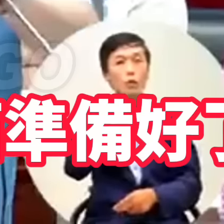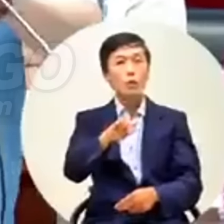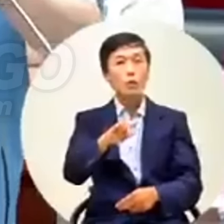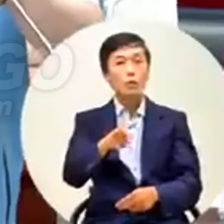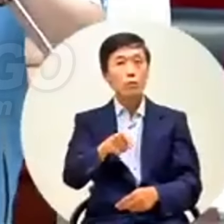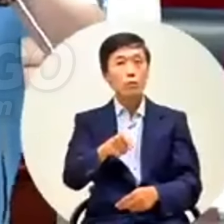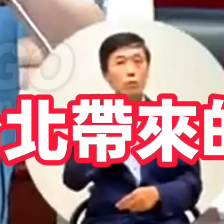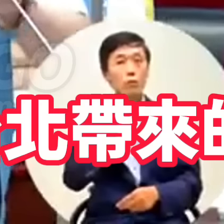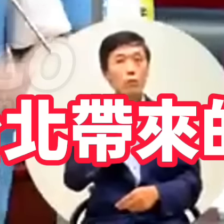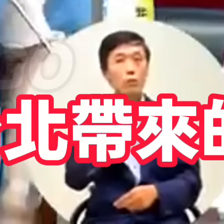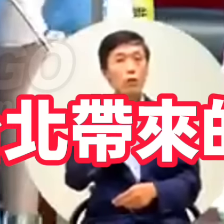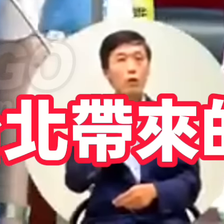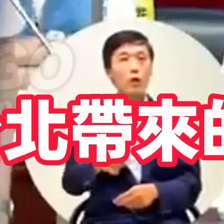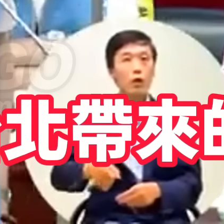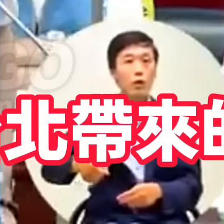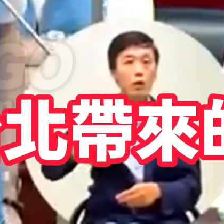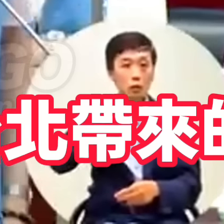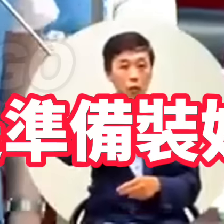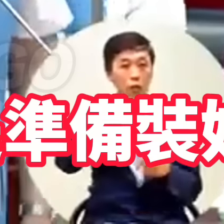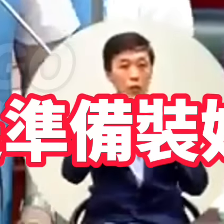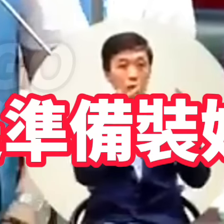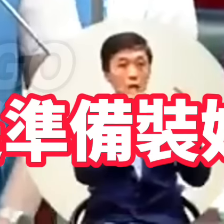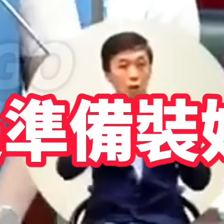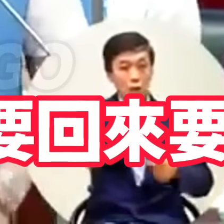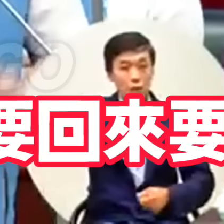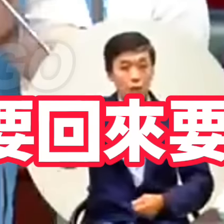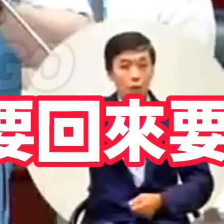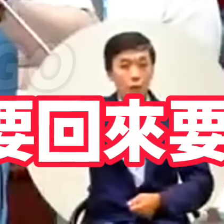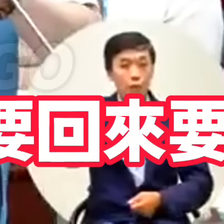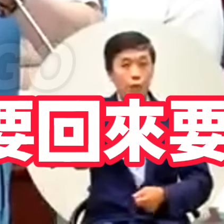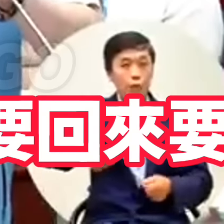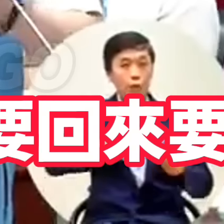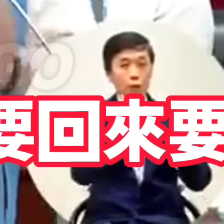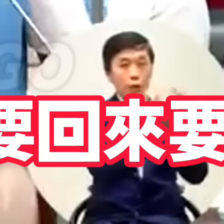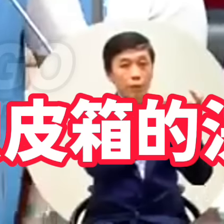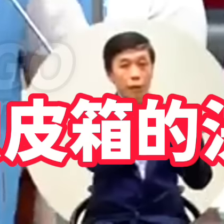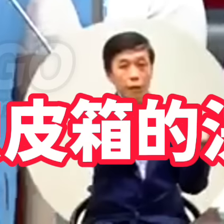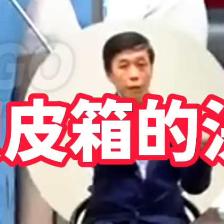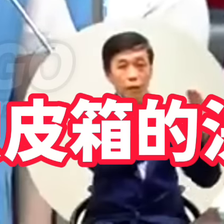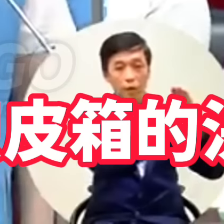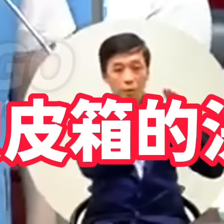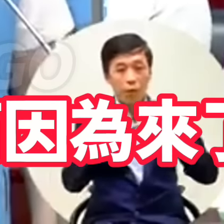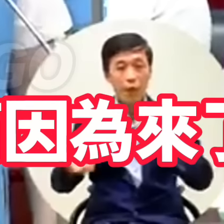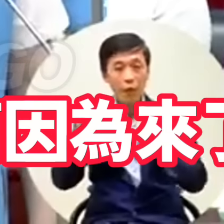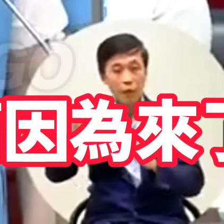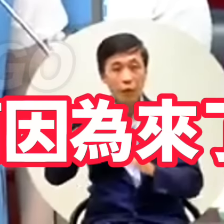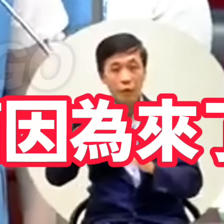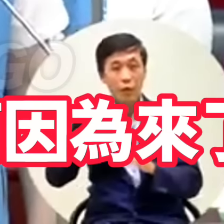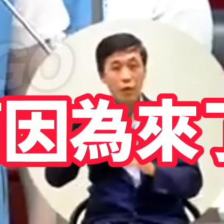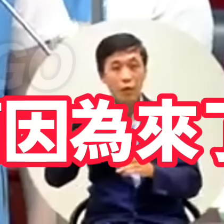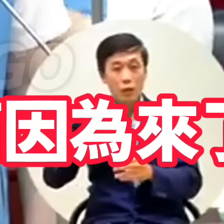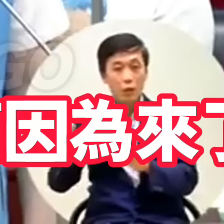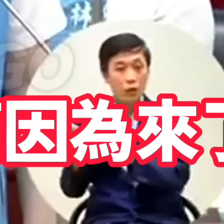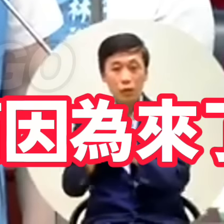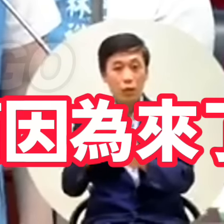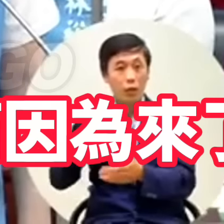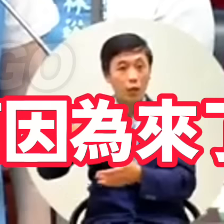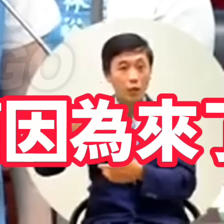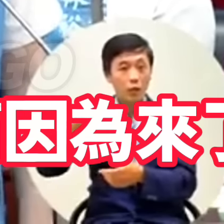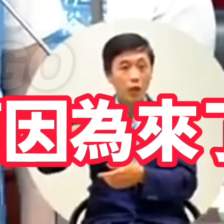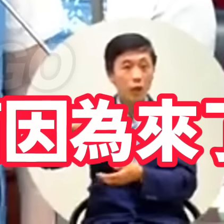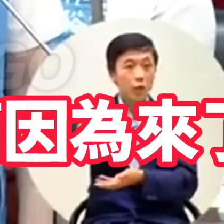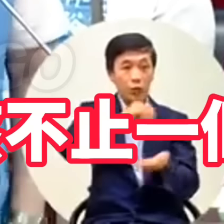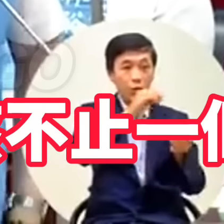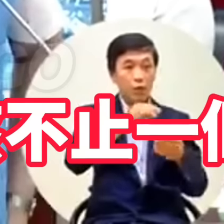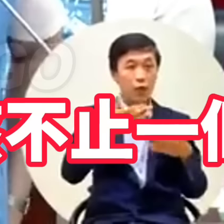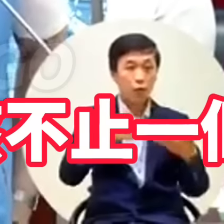没有？你按台北搬来，你卡皮箱是准备底好，还是想要回来，还是要继续留？那卡皮箱的决定。 我的皮箱因为来了一